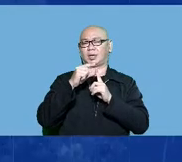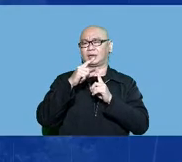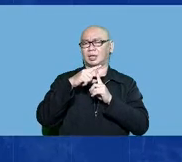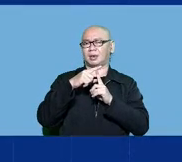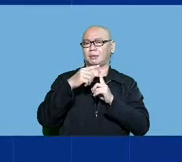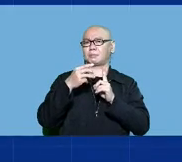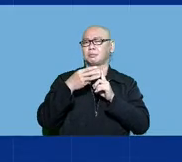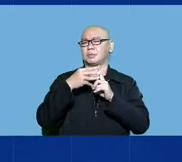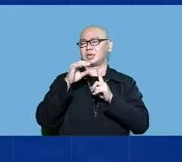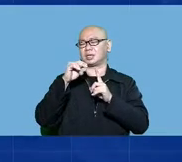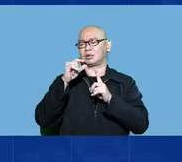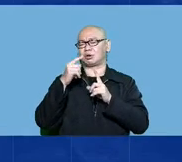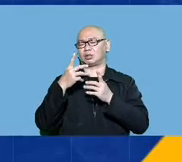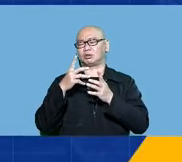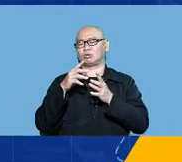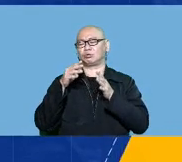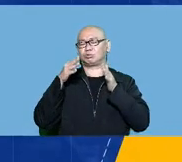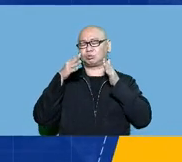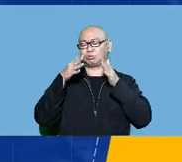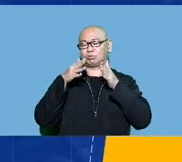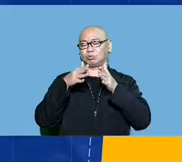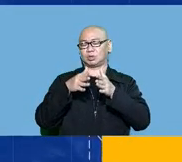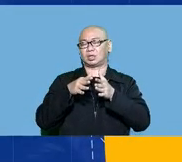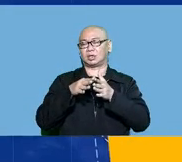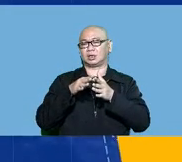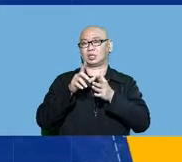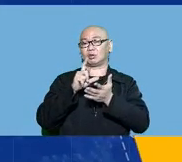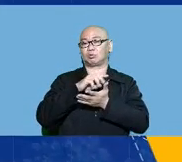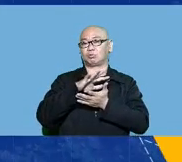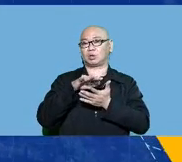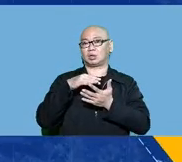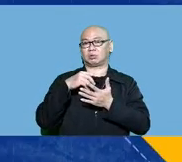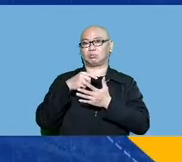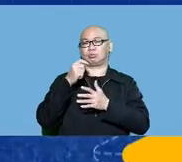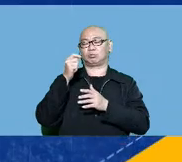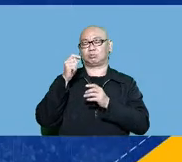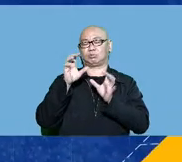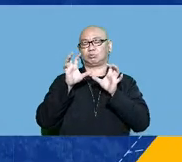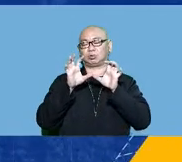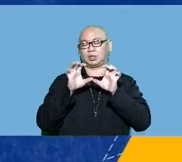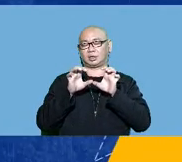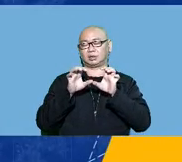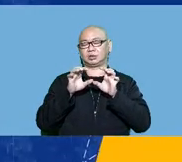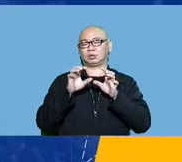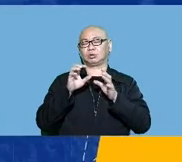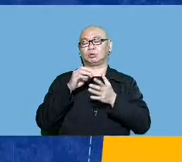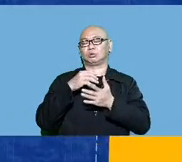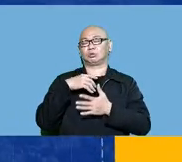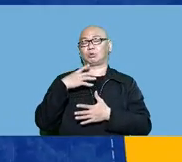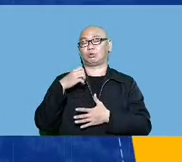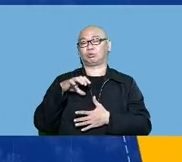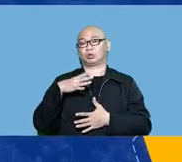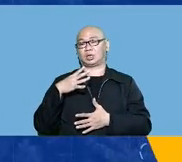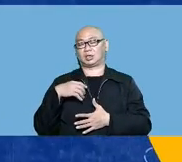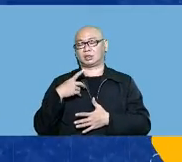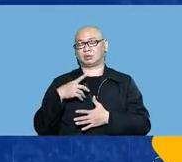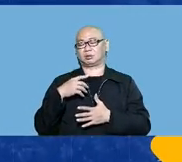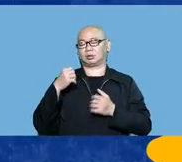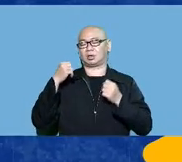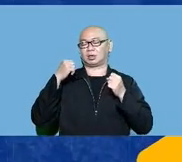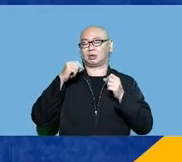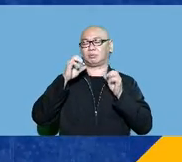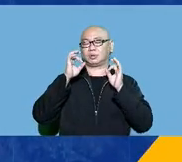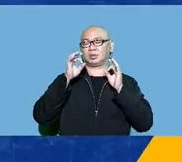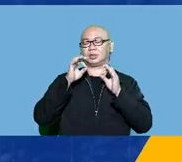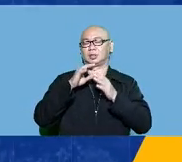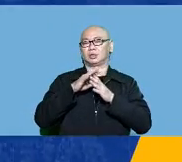maupun jurusan di lingkungan Universitas Negeri Semarang, para dosen dan tenaga kependidikan di lingkungan